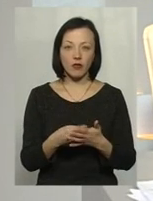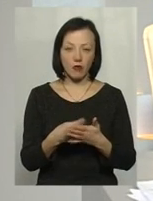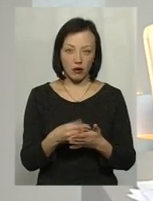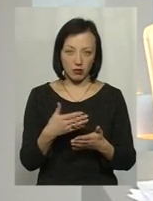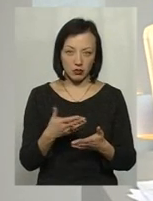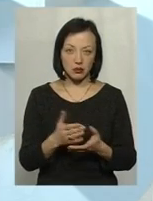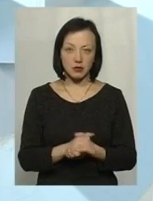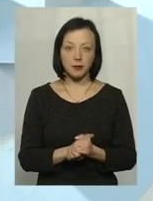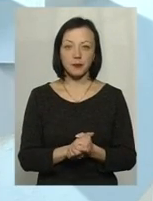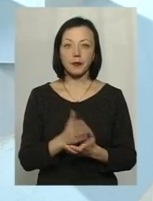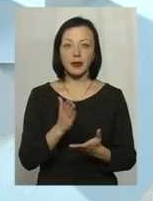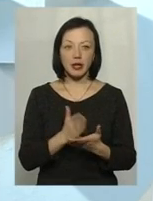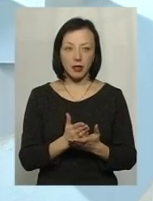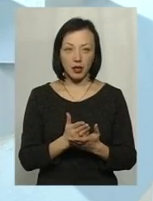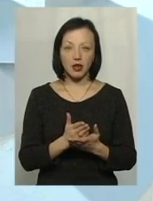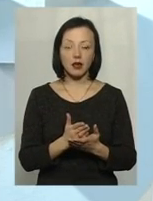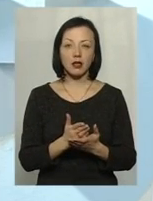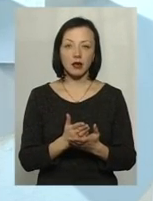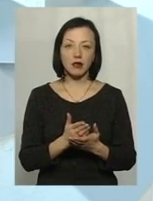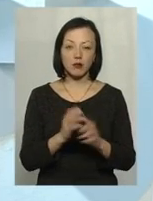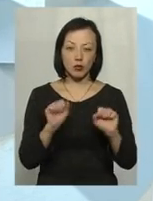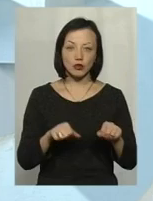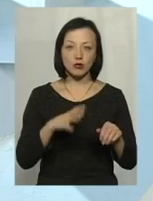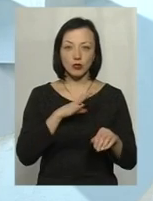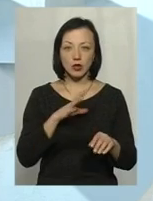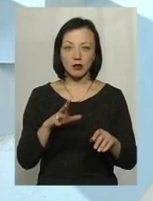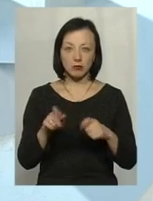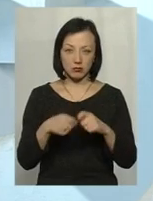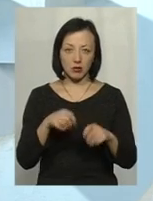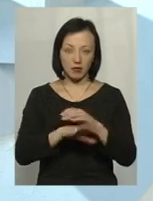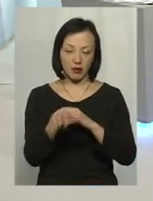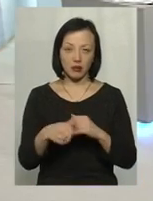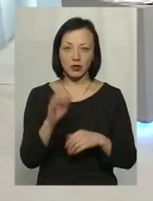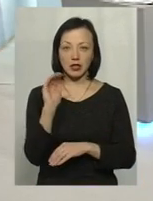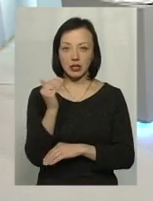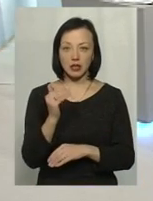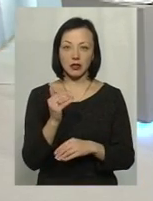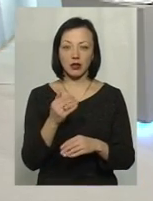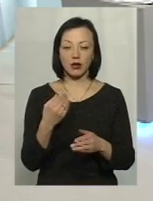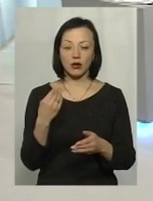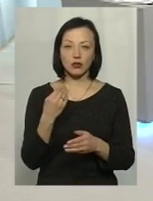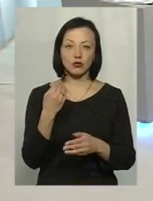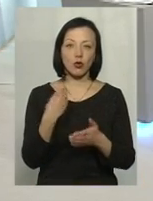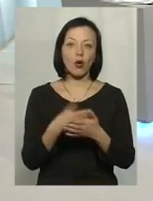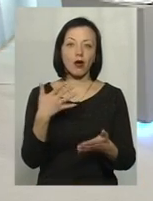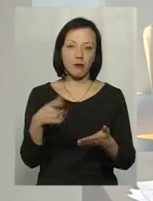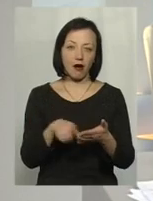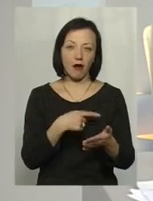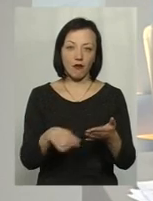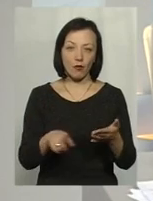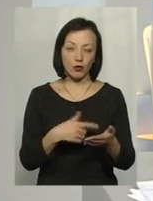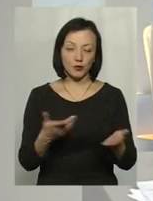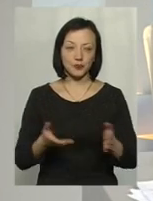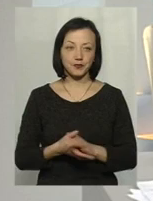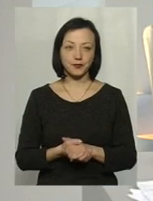вартість і є предметом вчинення того чи іншого кримінального правопорушення. Ну, ясно, коли дитина ходить з дорогим айфоном.